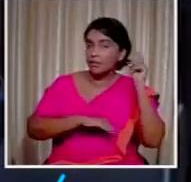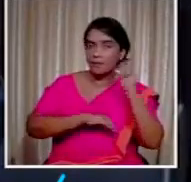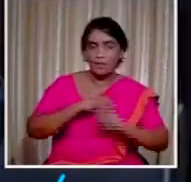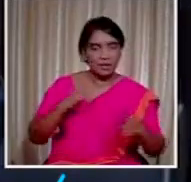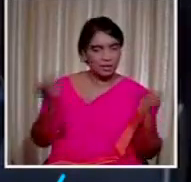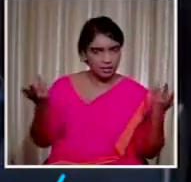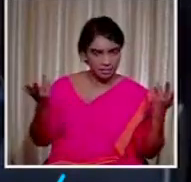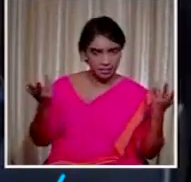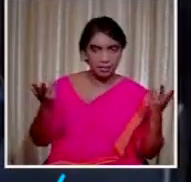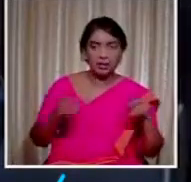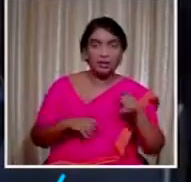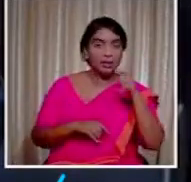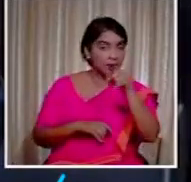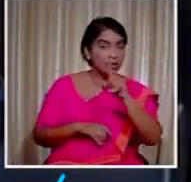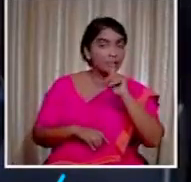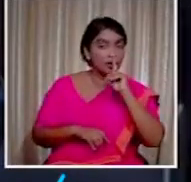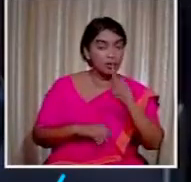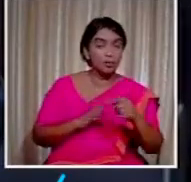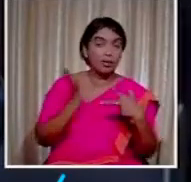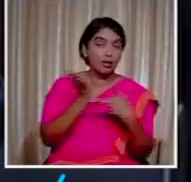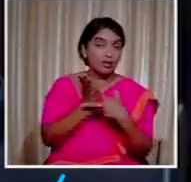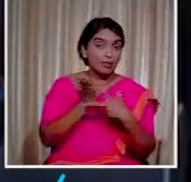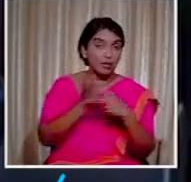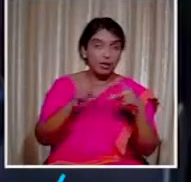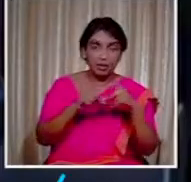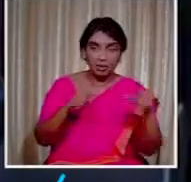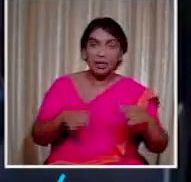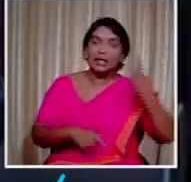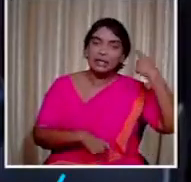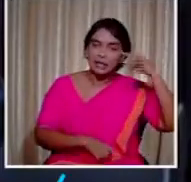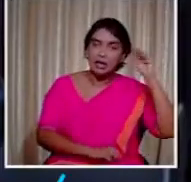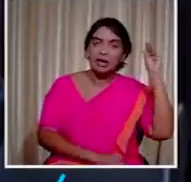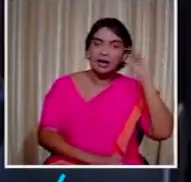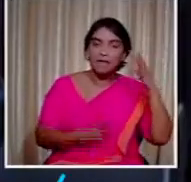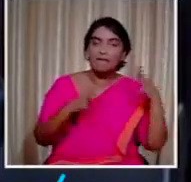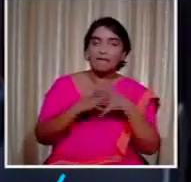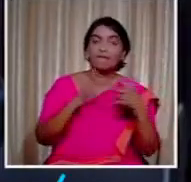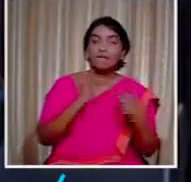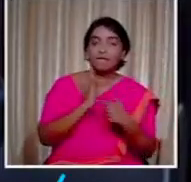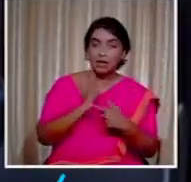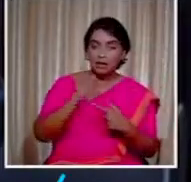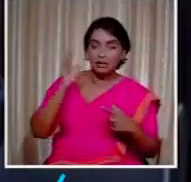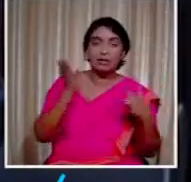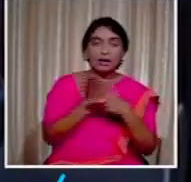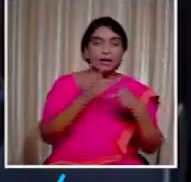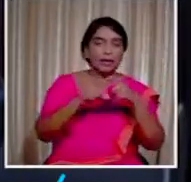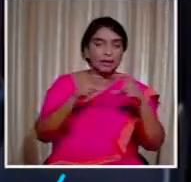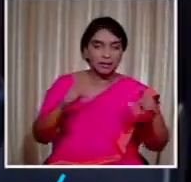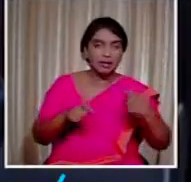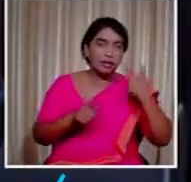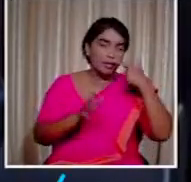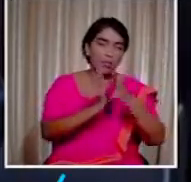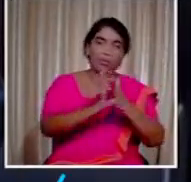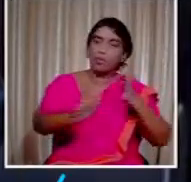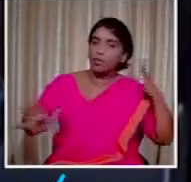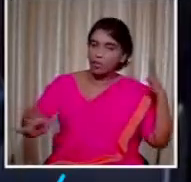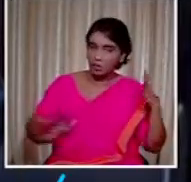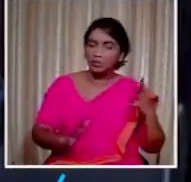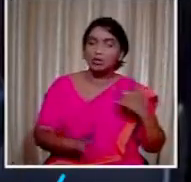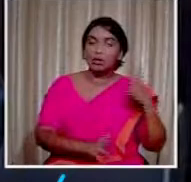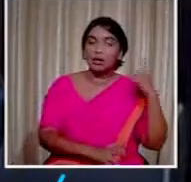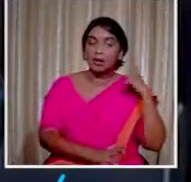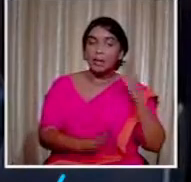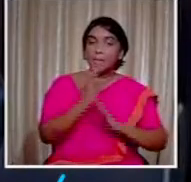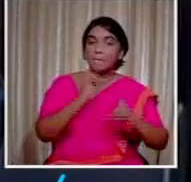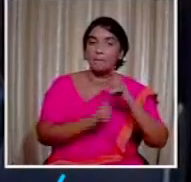හදලා නැහැ ඔබතුමා කිව්වට ටෝකන් ක්‍රමේ නැහැ කියලා ඊයේ හවසත් වත්තල සෙඩ් වල ටෝකන් ක්‍රමයට තමයි පෝලිං ගස්සන්නේ ඒක ආරක්ෂක